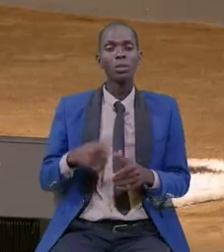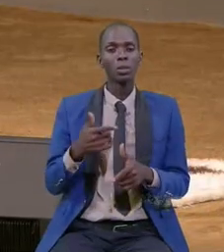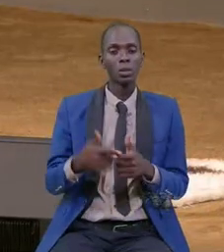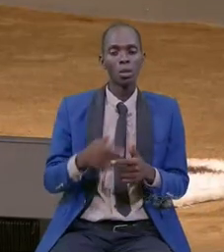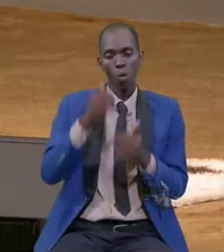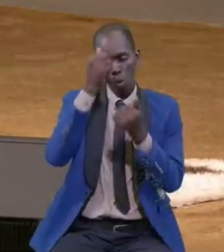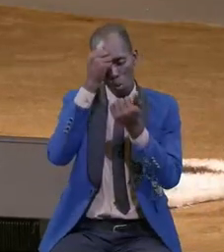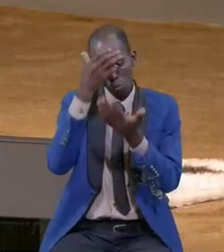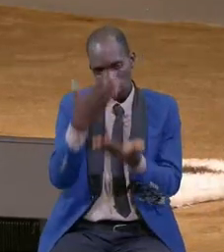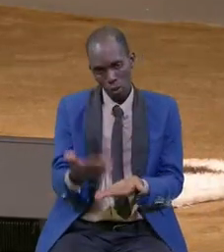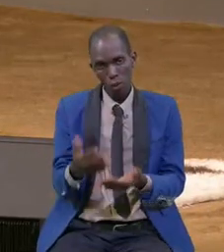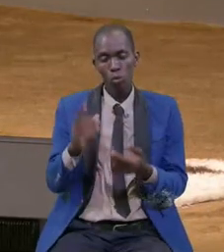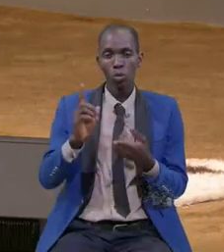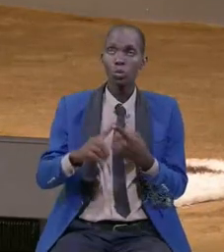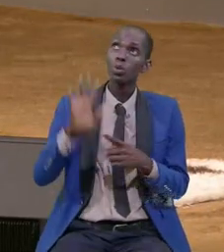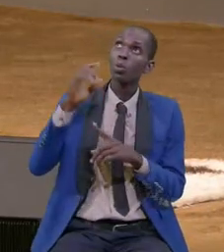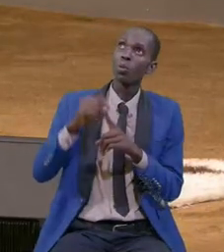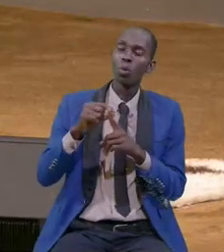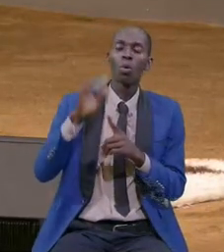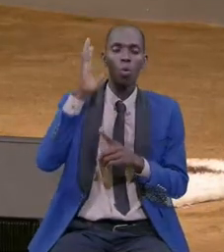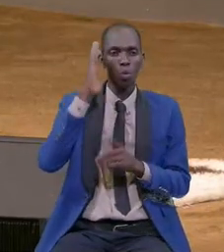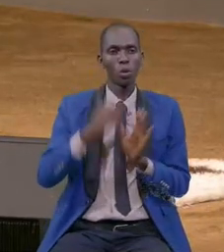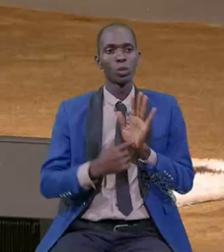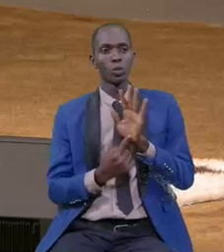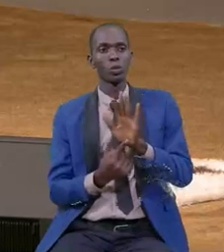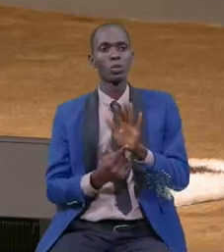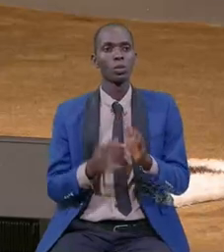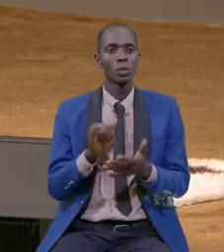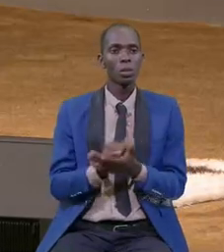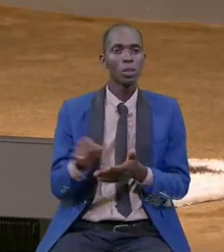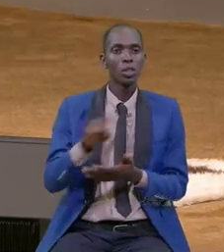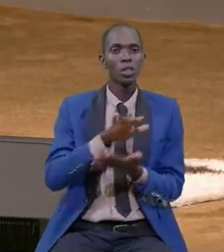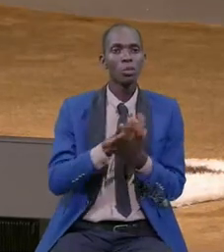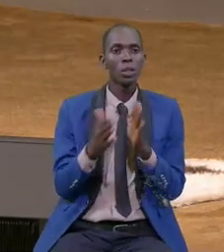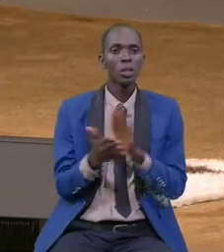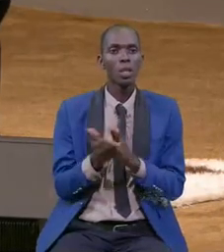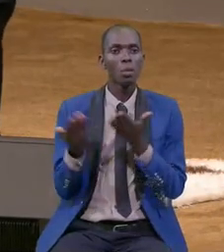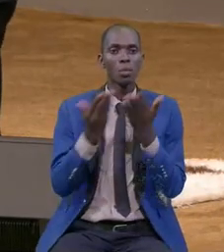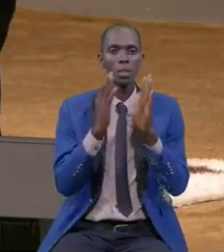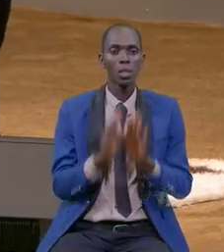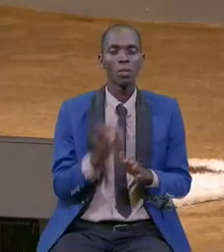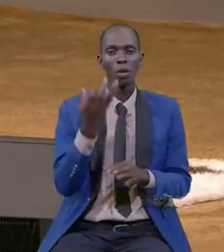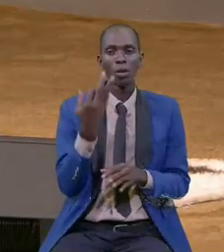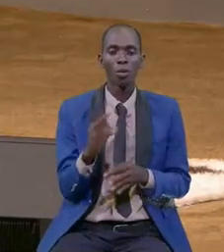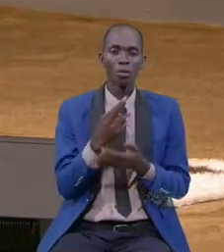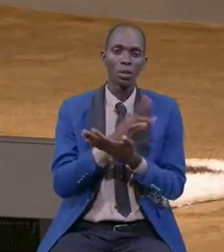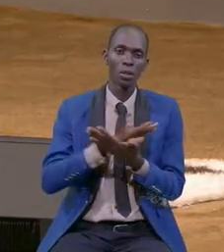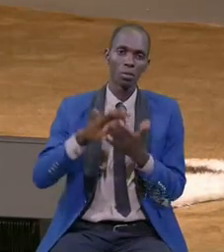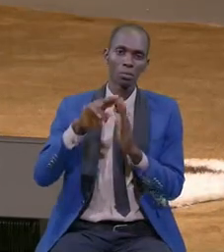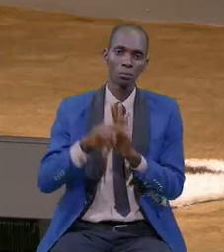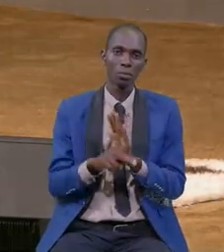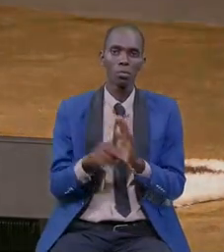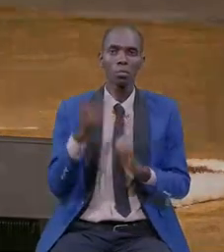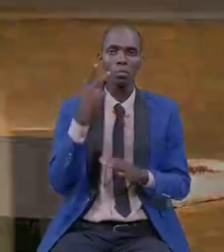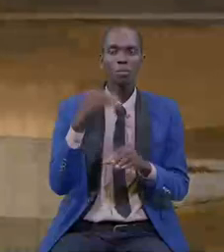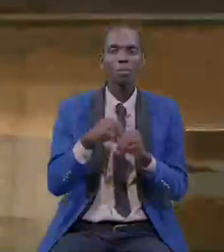qui va le dire si que vous êtes devenus esclave de la justice il est dit